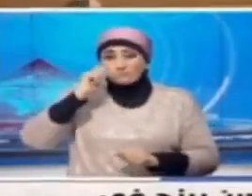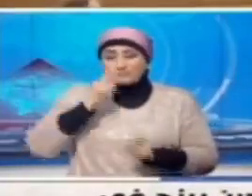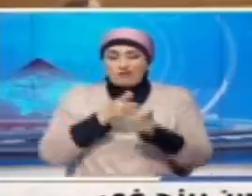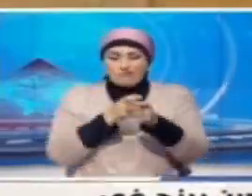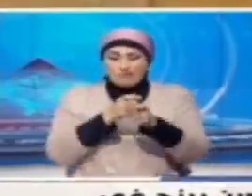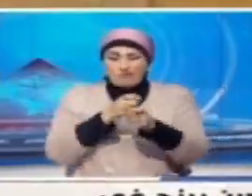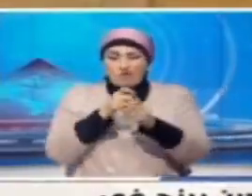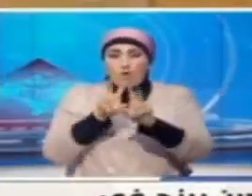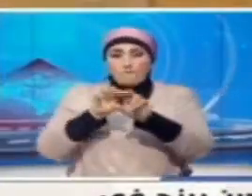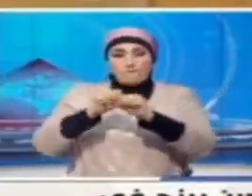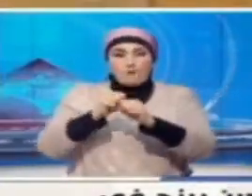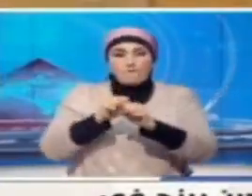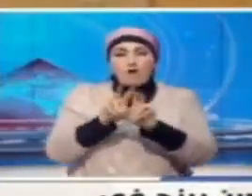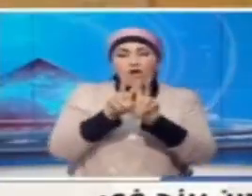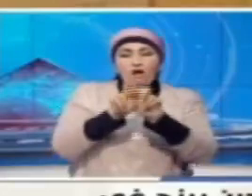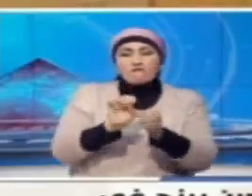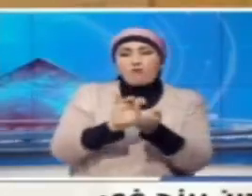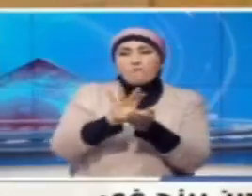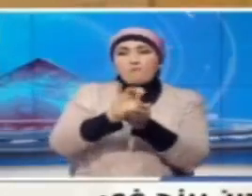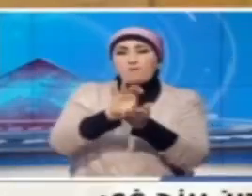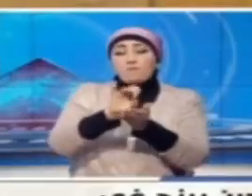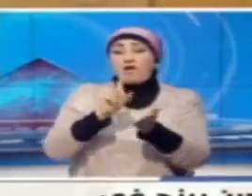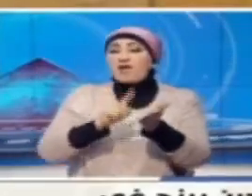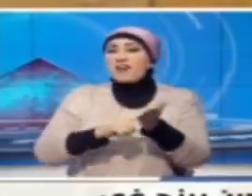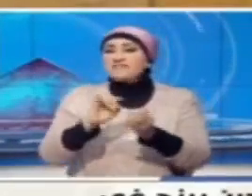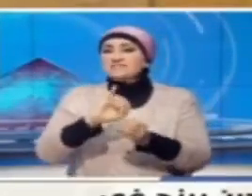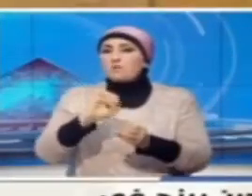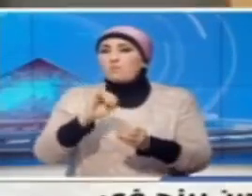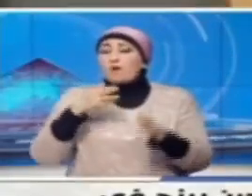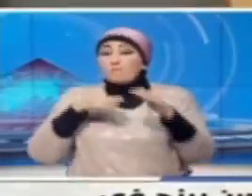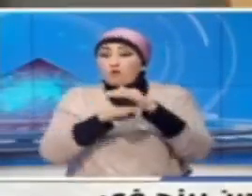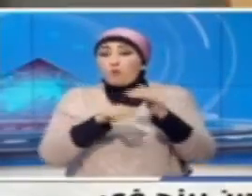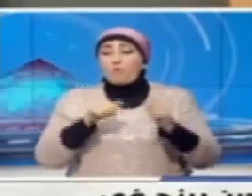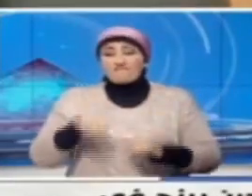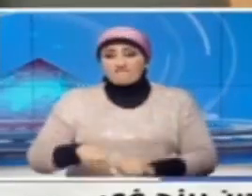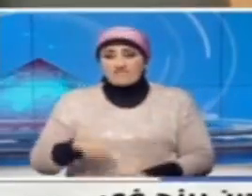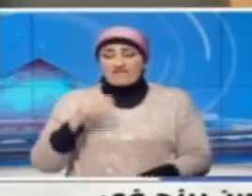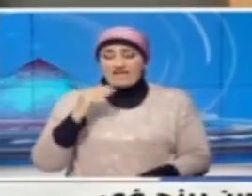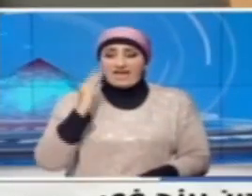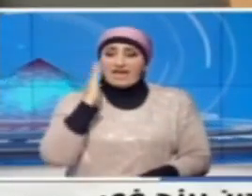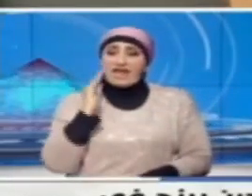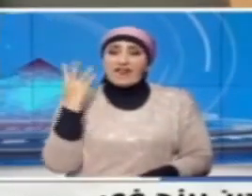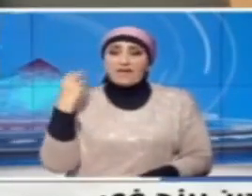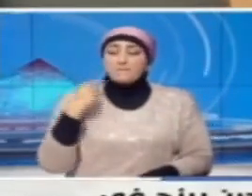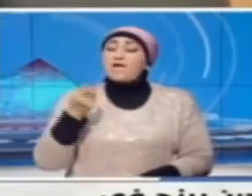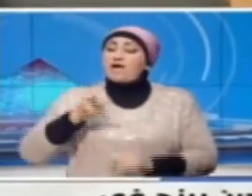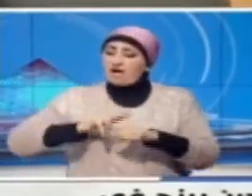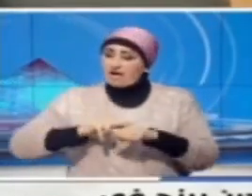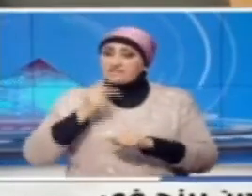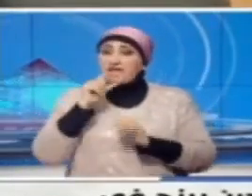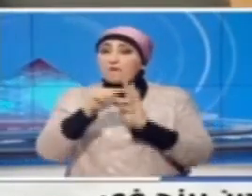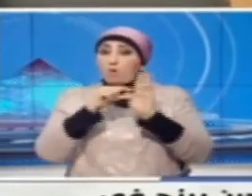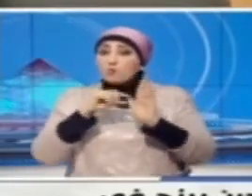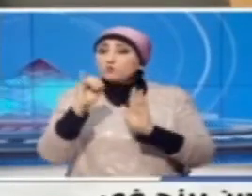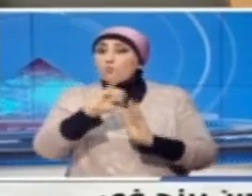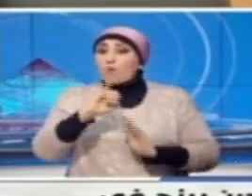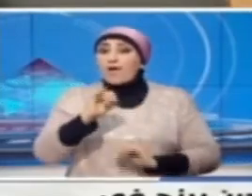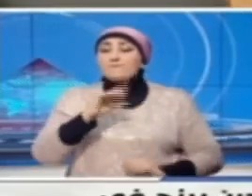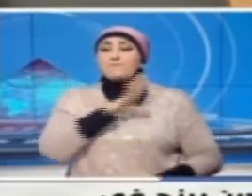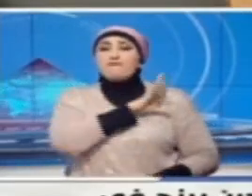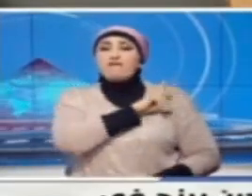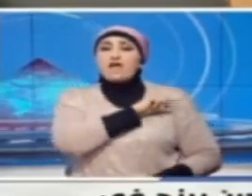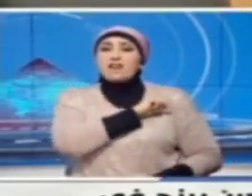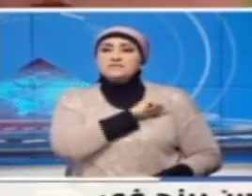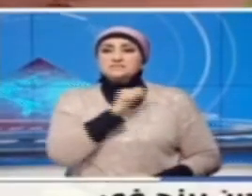والقوات الاجنبيه حتى يكون هناك عمليه استقرار داخل ليبيا. ايضا القضيه الفلسطينيه القضيه المركزيه، اعتقد انه